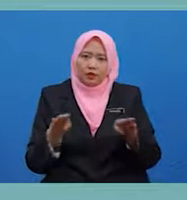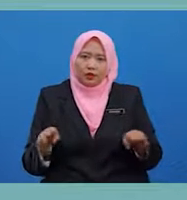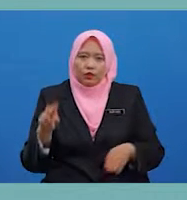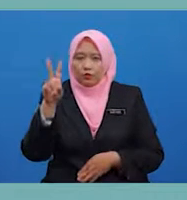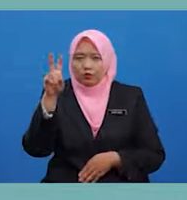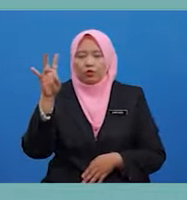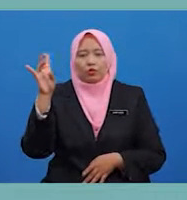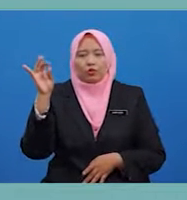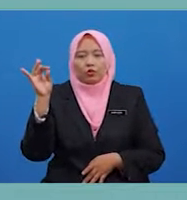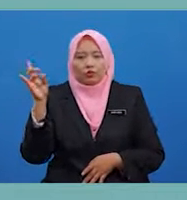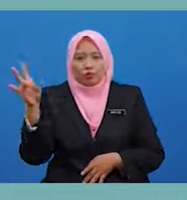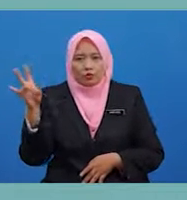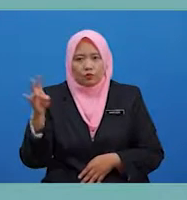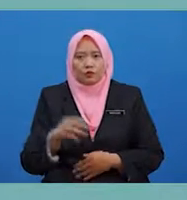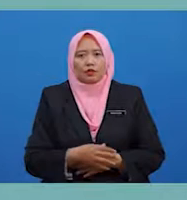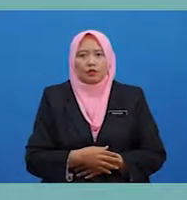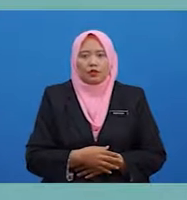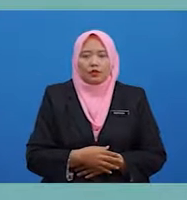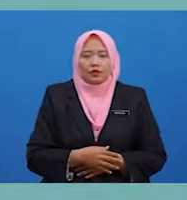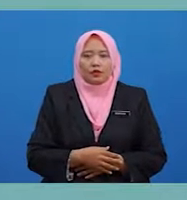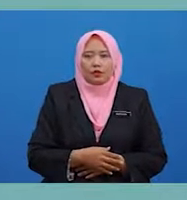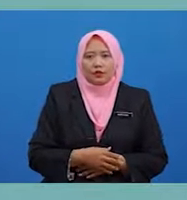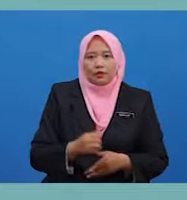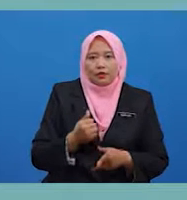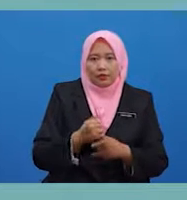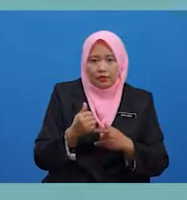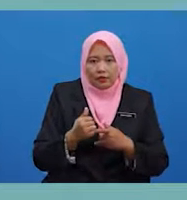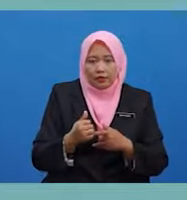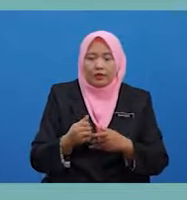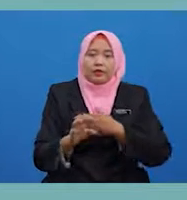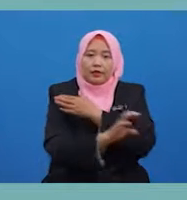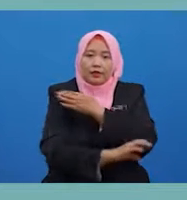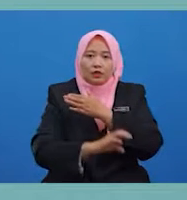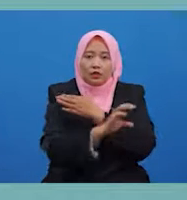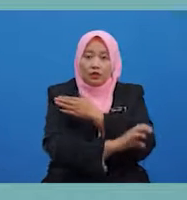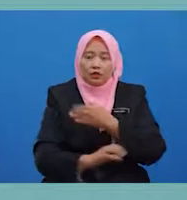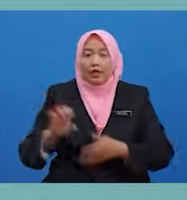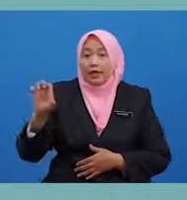ialah dari negara-negara Eropah lain, iaitu seramai